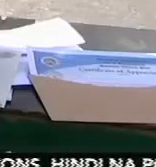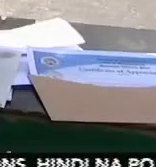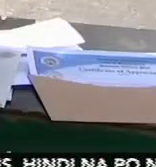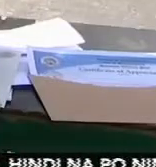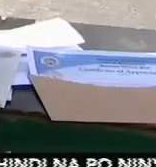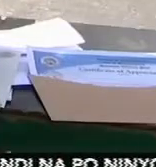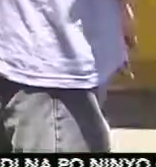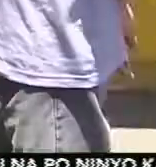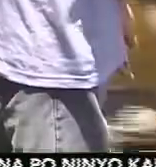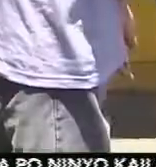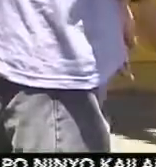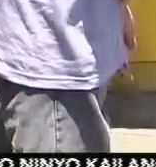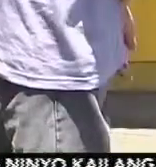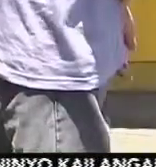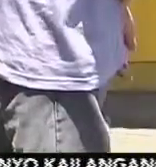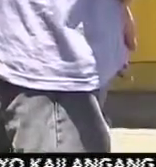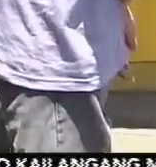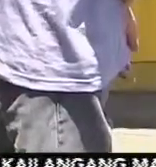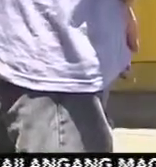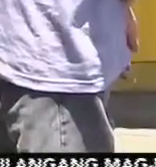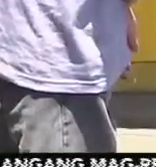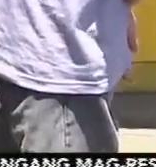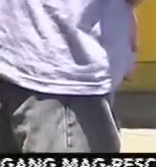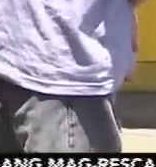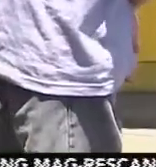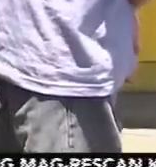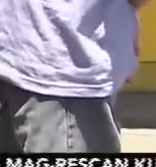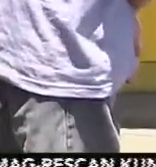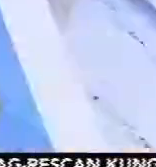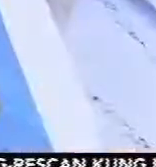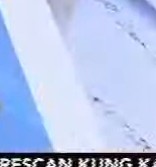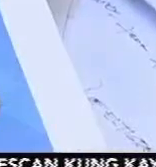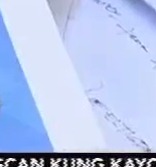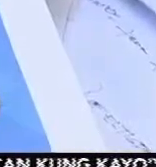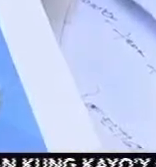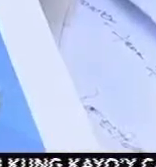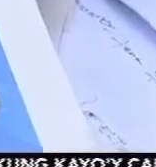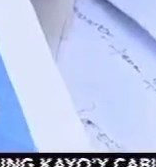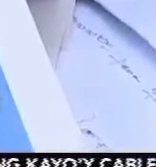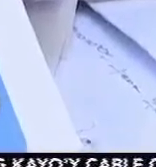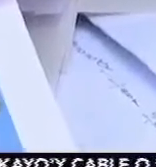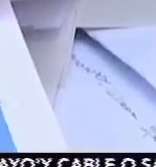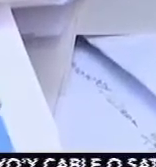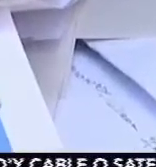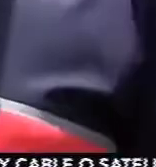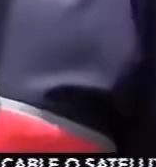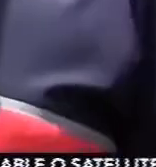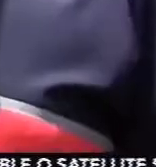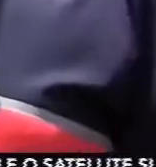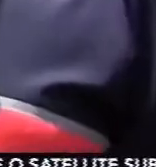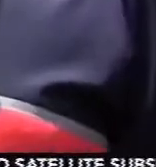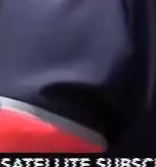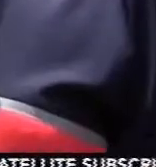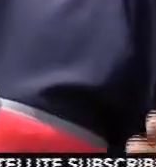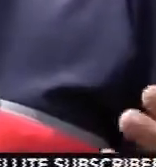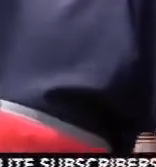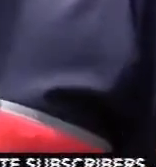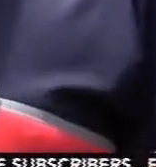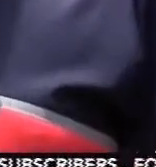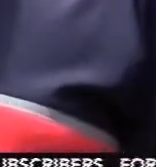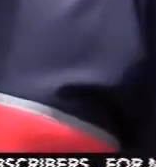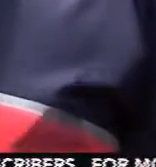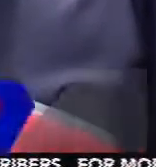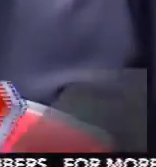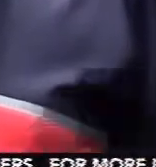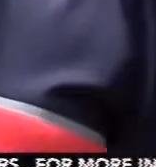ang nagsosoli ng pera. Lubos na nakakagaan daw ng loob ang gawain ito ayon sa mga taga-barangay. Yung puyat namin, tapos may makikita